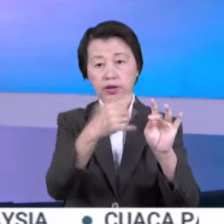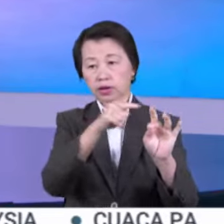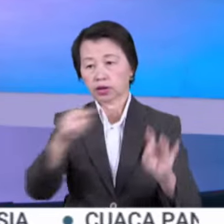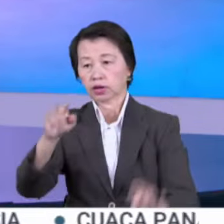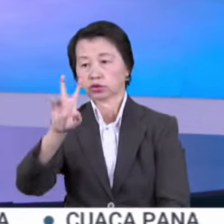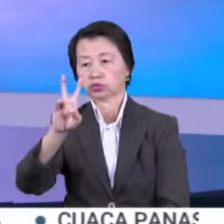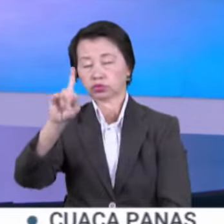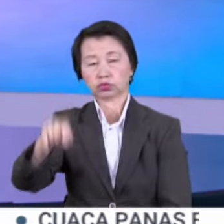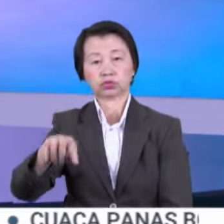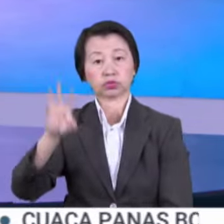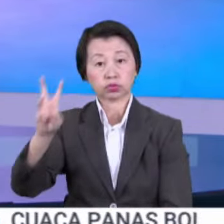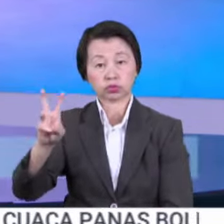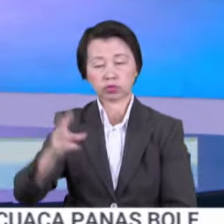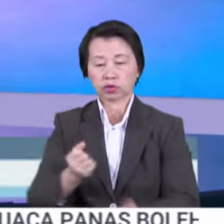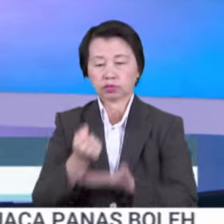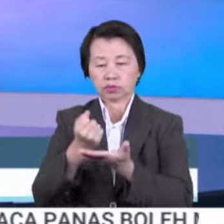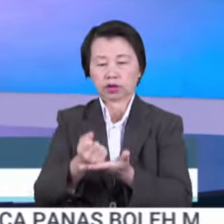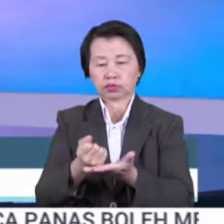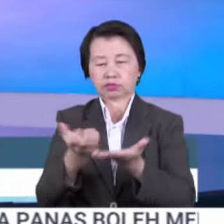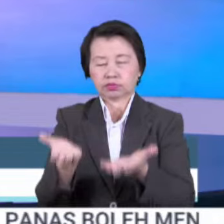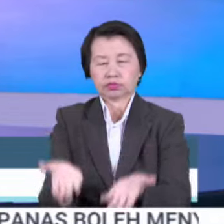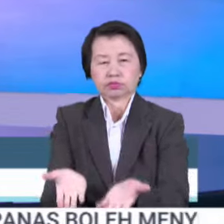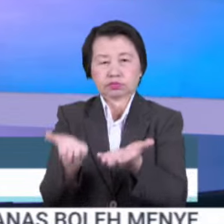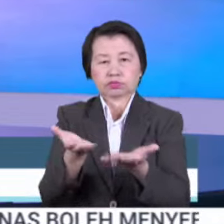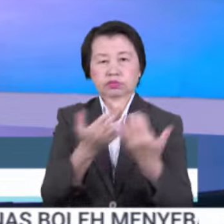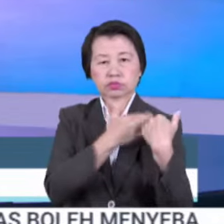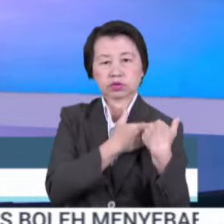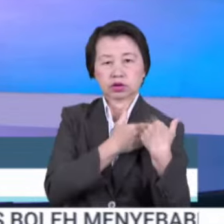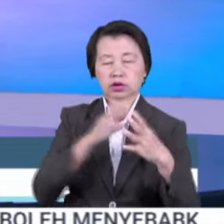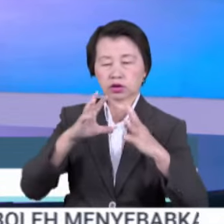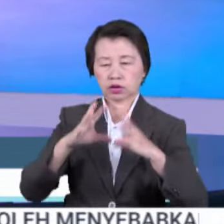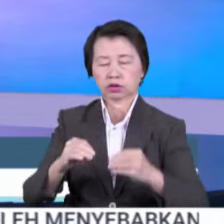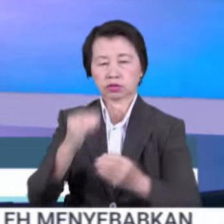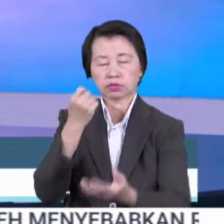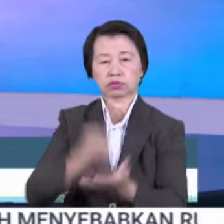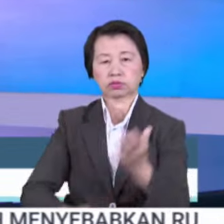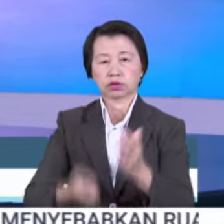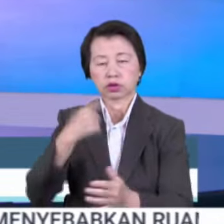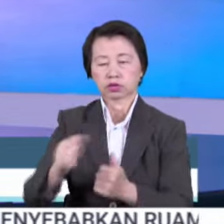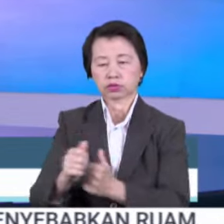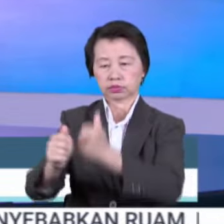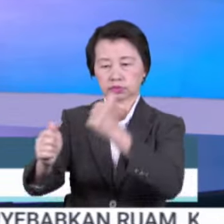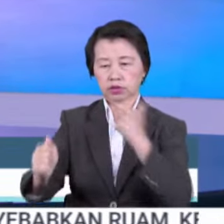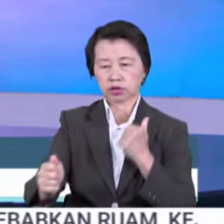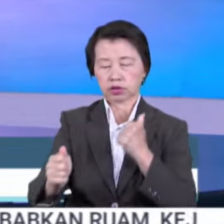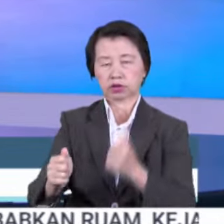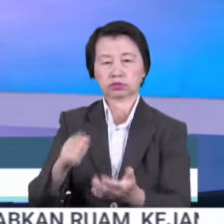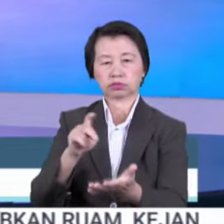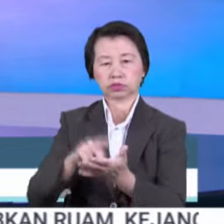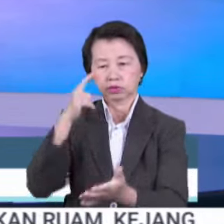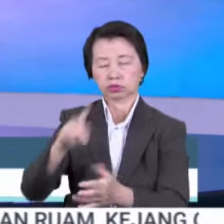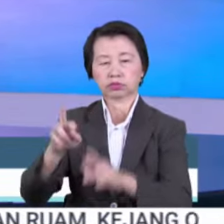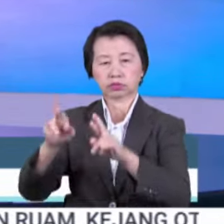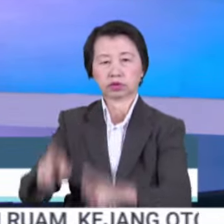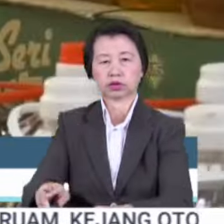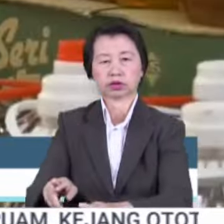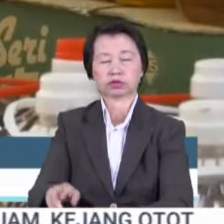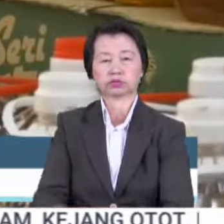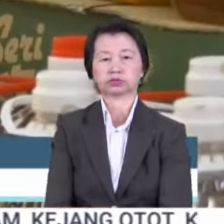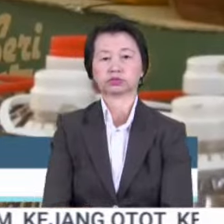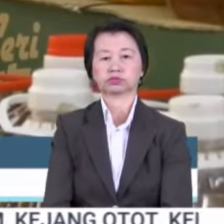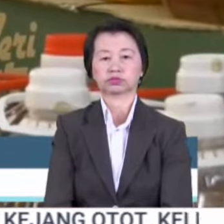ya sekaligus membantu meringankan beban rakyat dan menangani isu kenaikan harga bagi mengingatkan kesan kepada pengguna